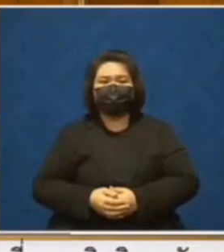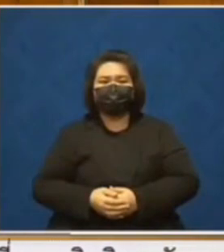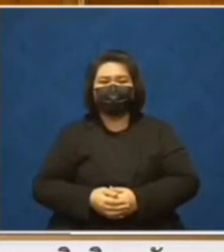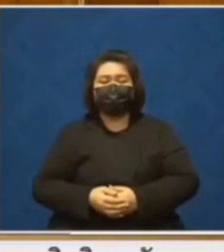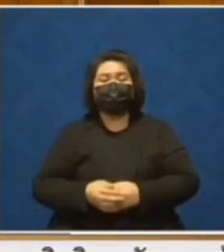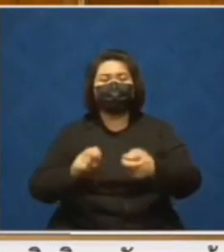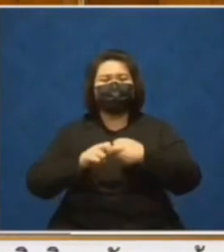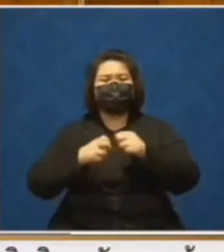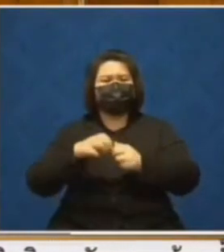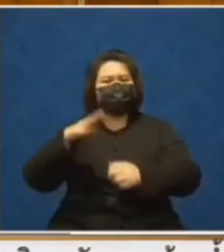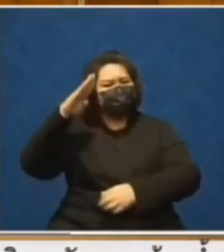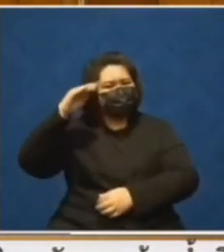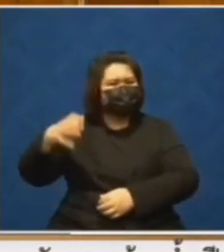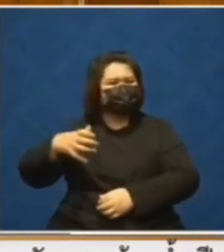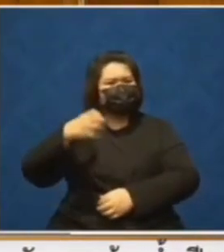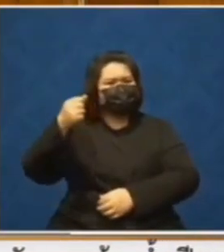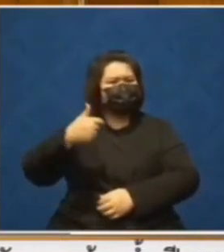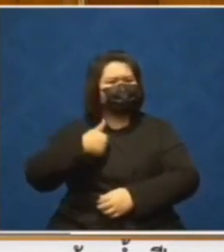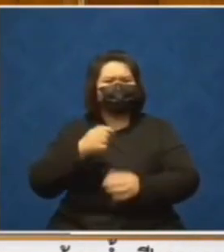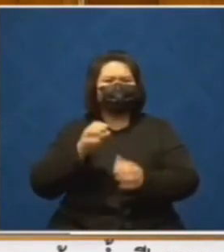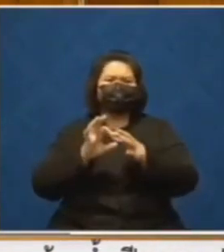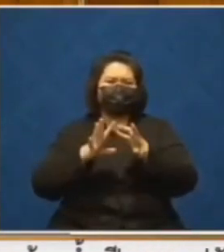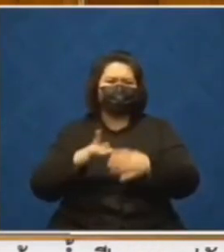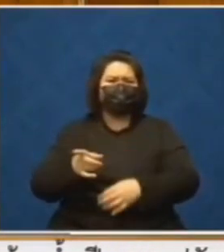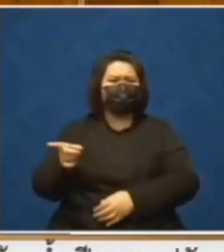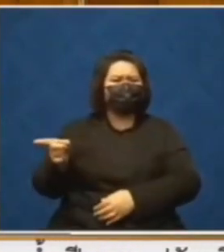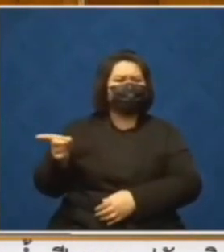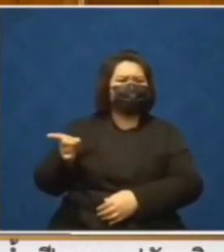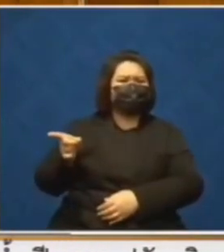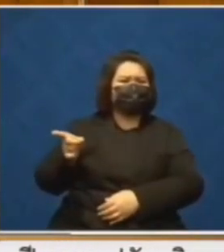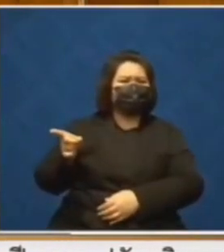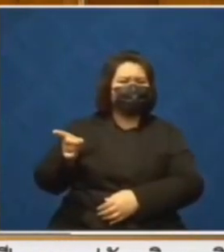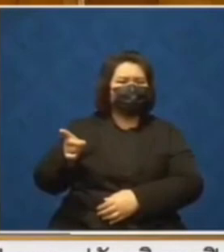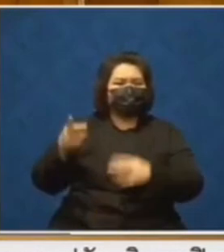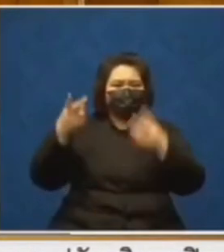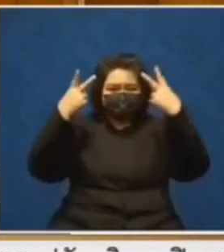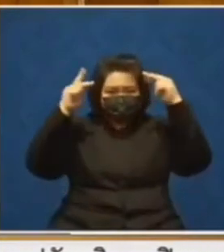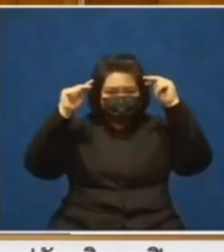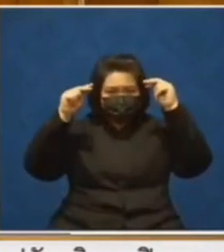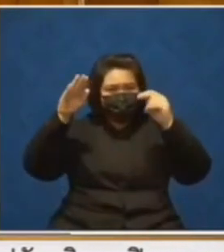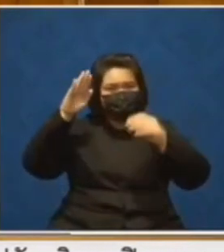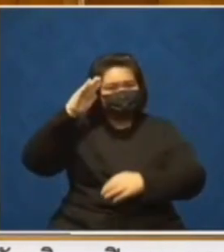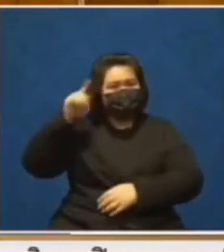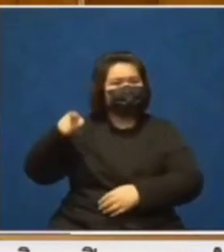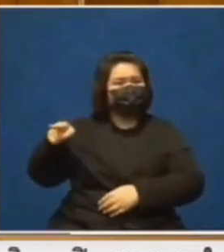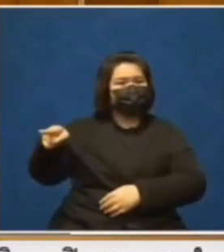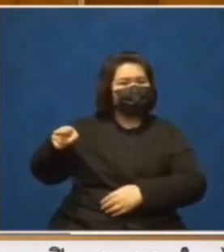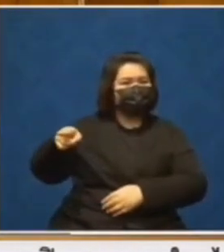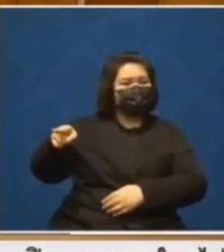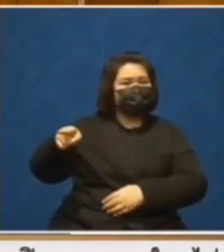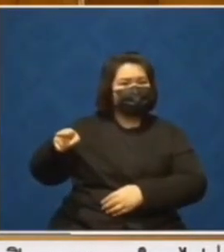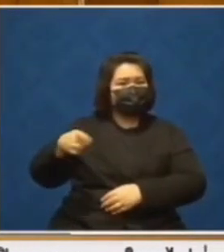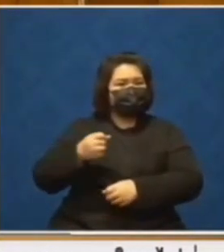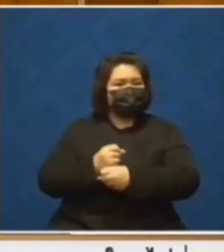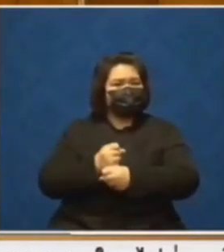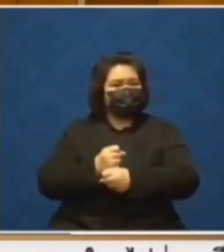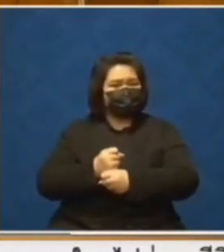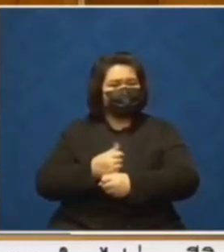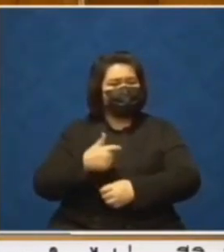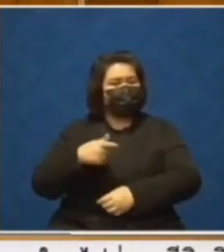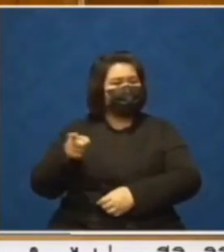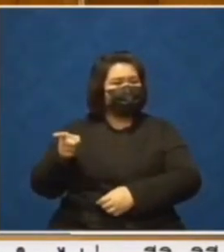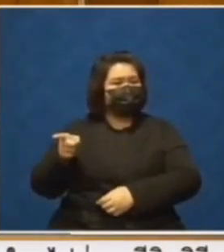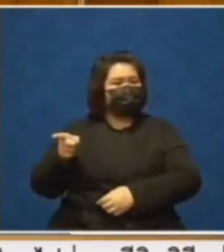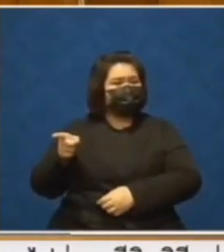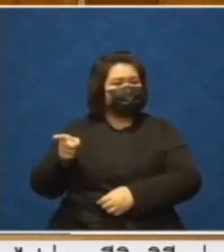ของปฏิวัติดิผมก็ไม่ได้ไปเกี่ยวข้องนี่ครับคนปฏิวัติชะนียกเลิกก่อนเดียวแนว